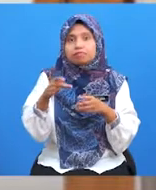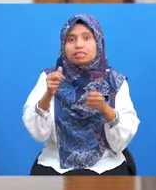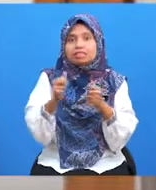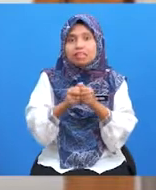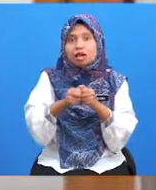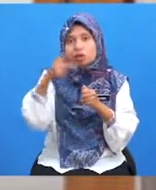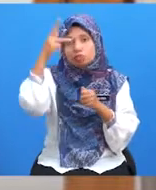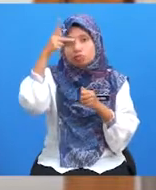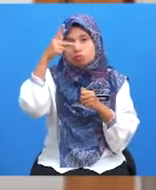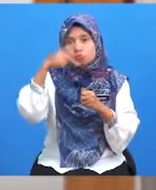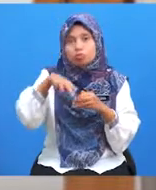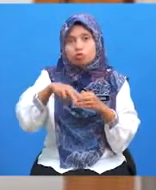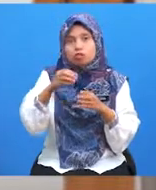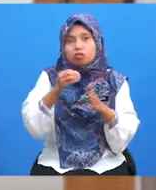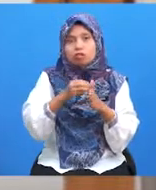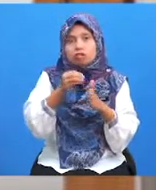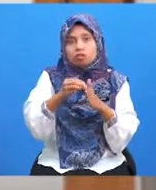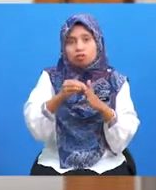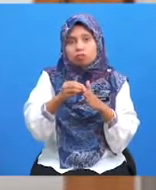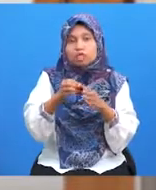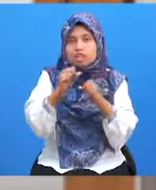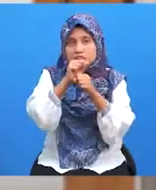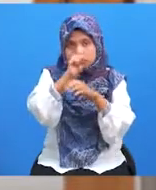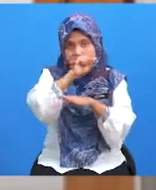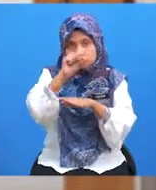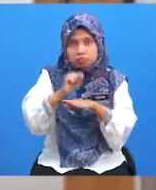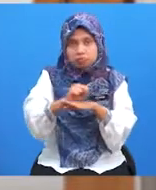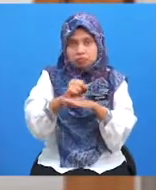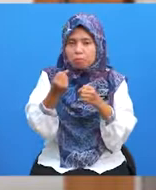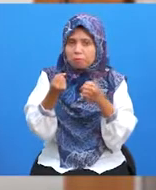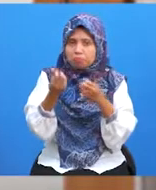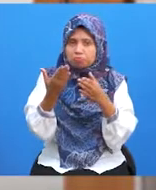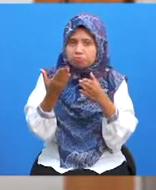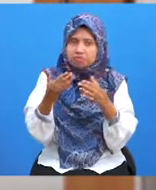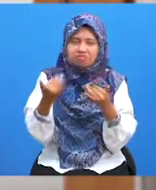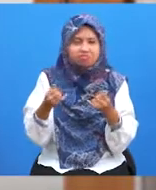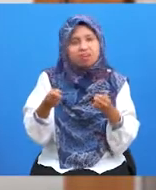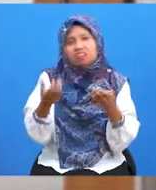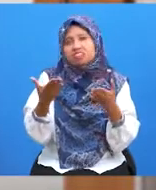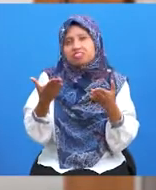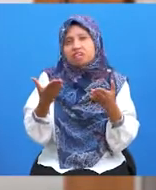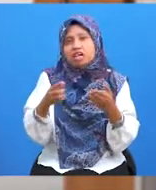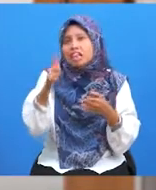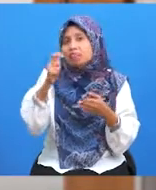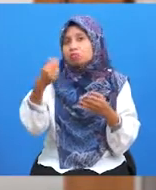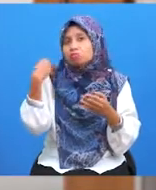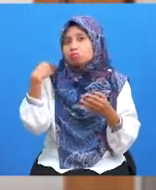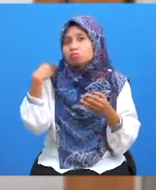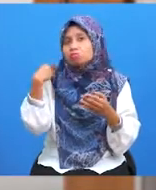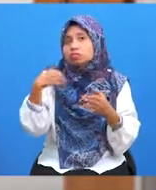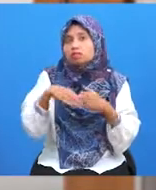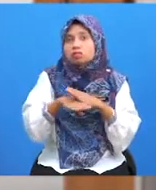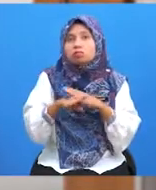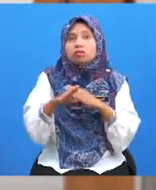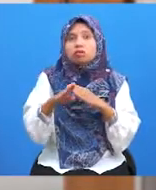atau Serikat penghantaran lain yang tumbuh bagaikan cendawan selepas hujan tentu Ade dalam kalangan